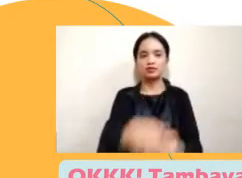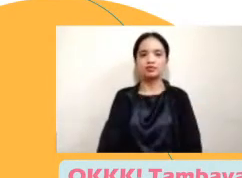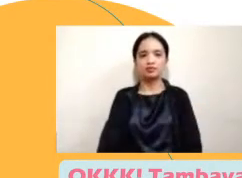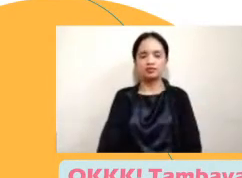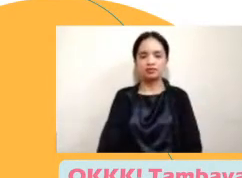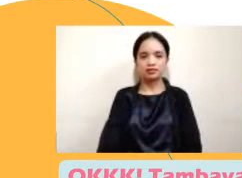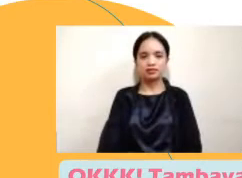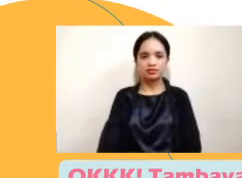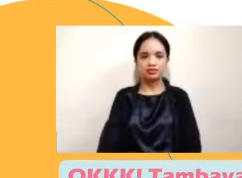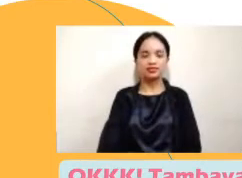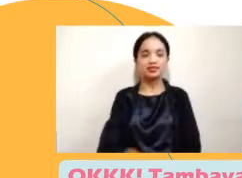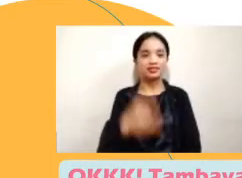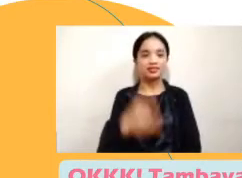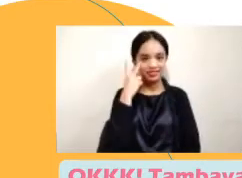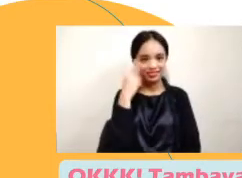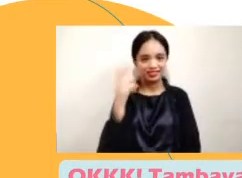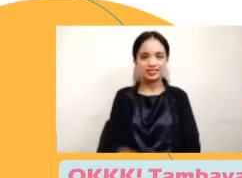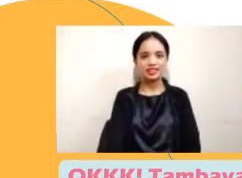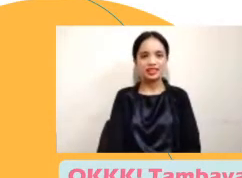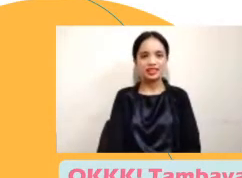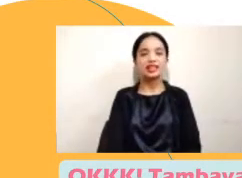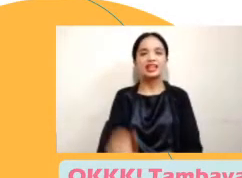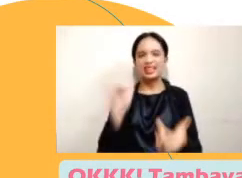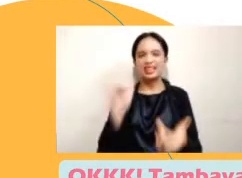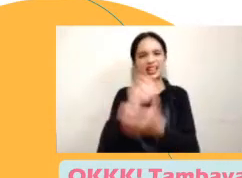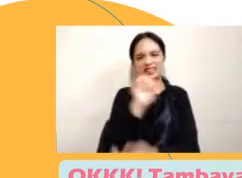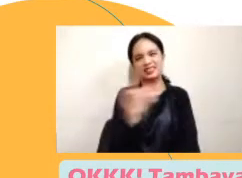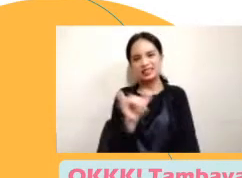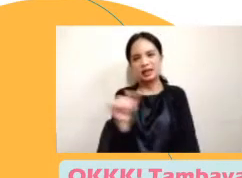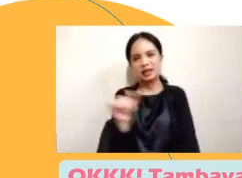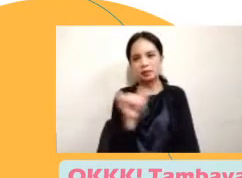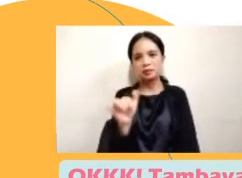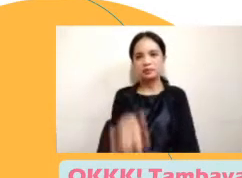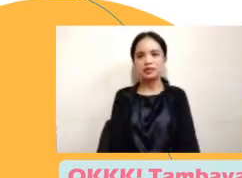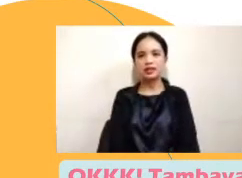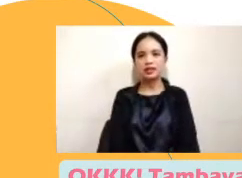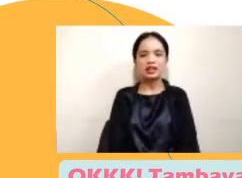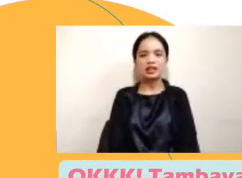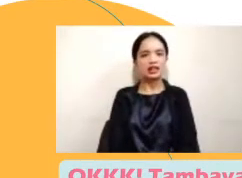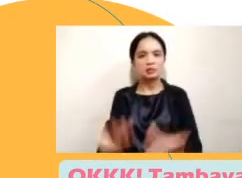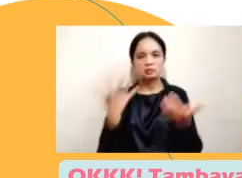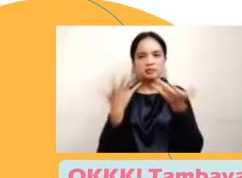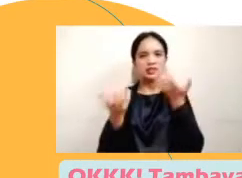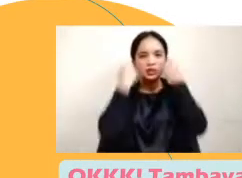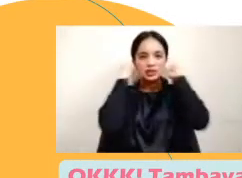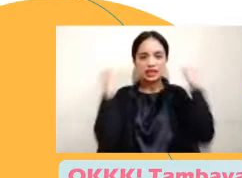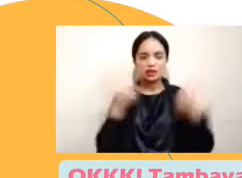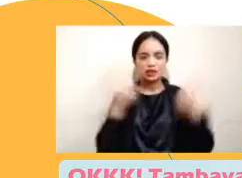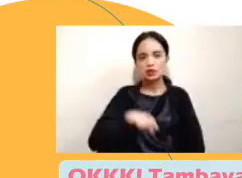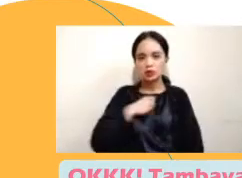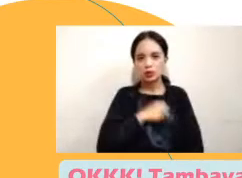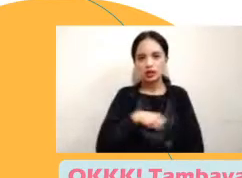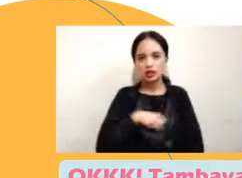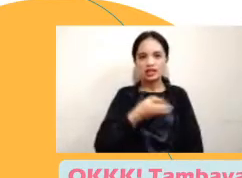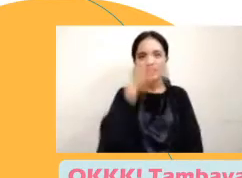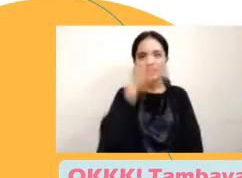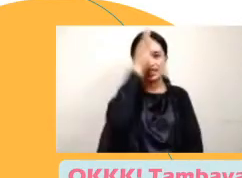tayo, tayo, tayo, tayo, tayo, tayo, tayo, tayo, tayo, medyo basag ang sound. Pasensya na po, Emmanuel